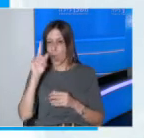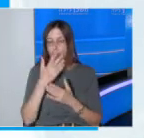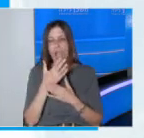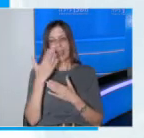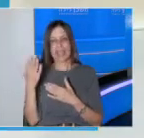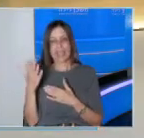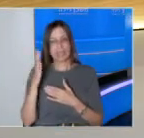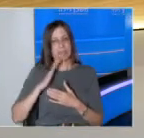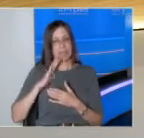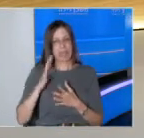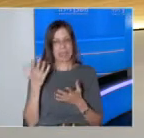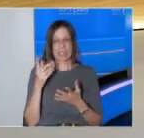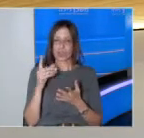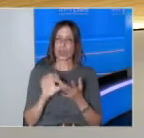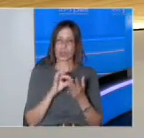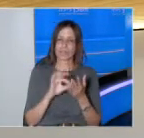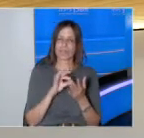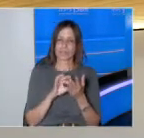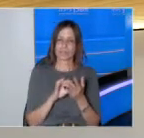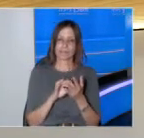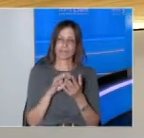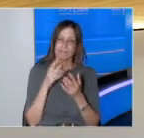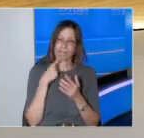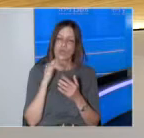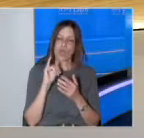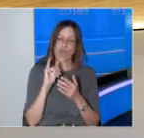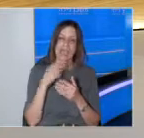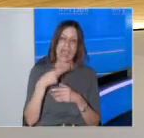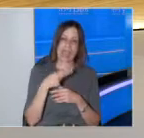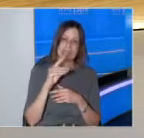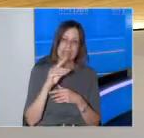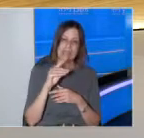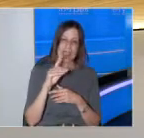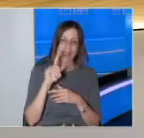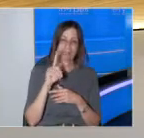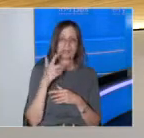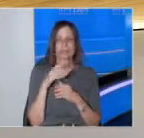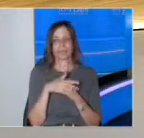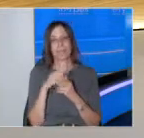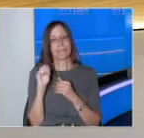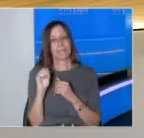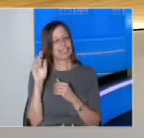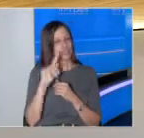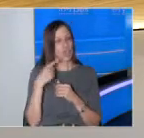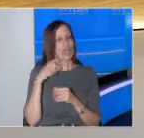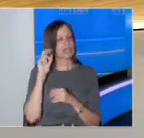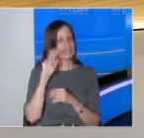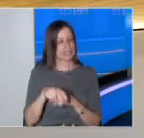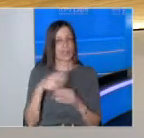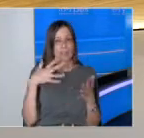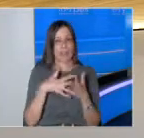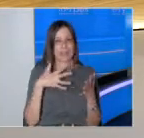היא כותבת, כך מגדיר עצמו יועז הנדל. חבר הכנסת מיקי זוהר, גם הוא מהליכוד, הצטרף למקלת